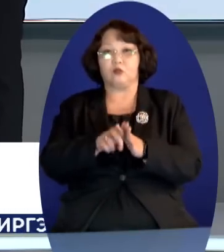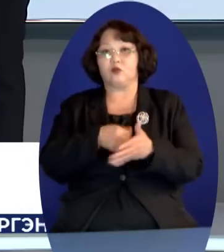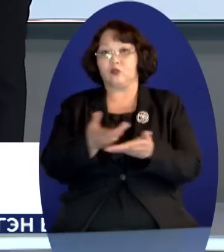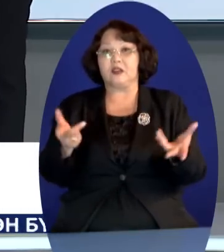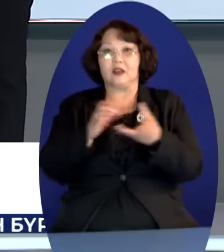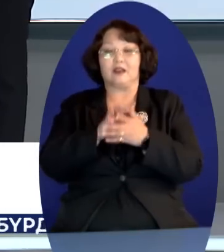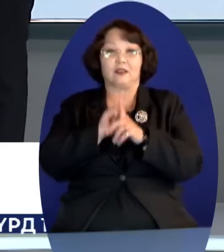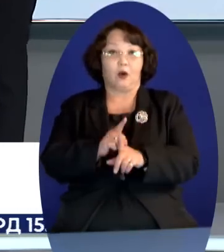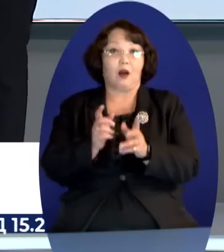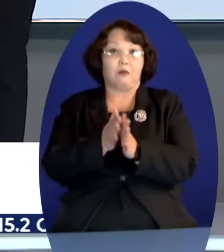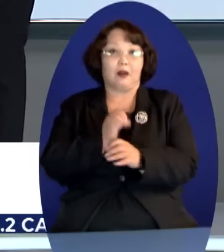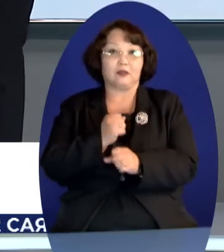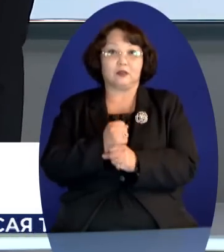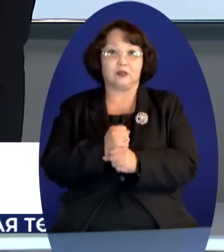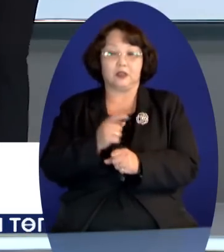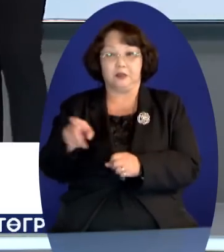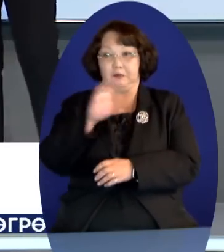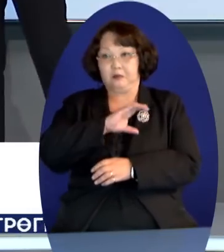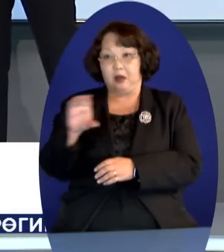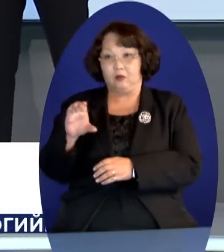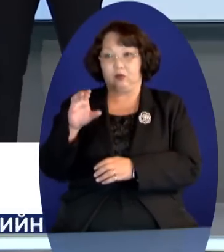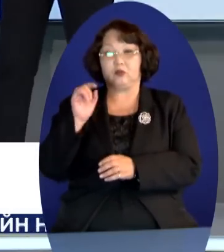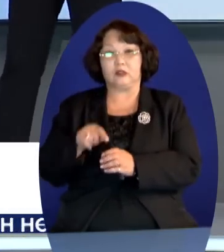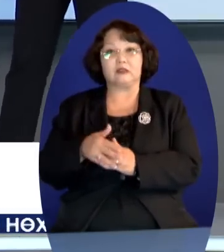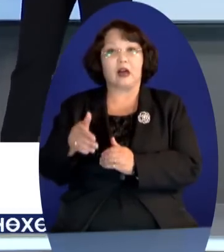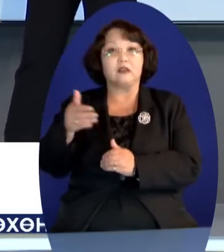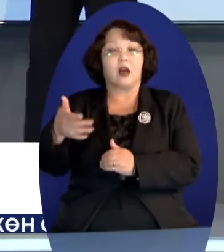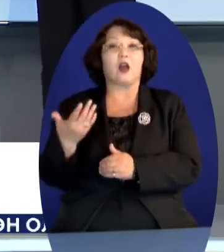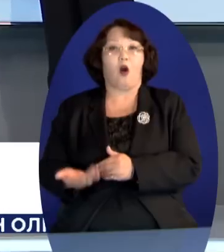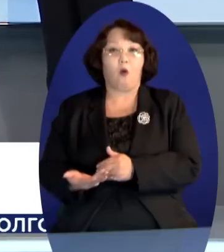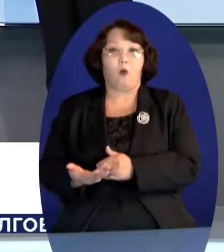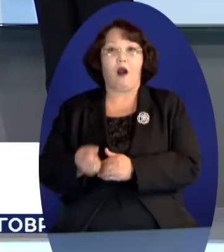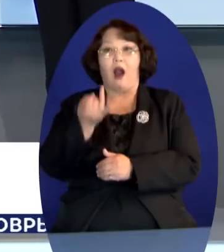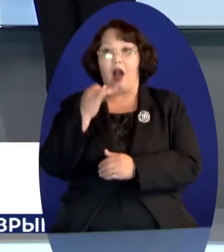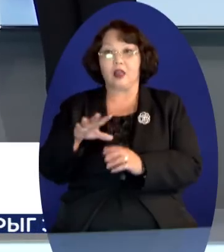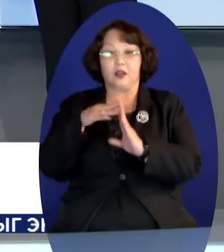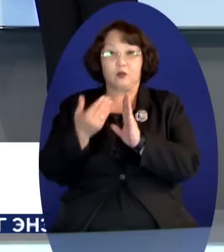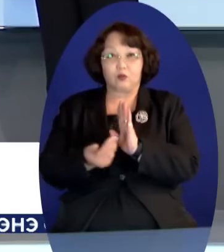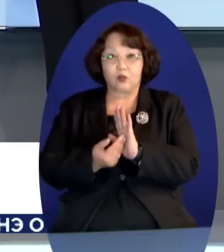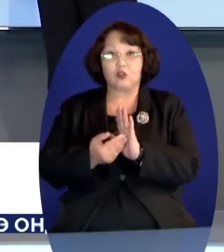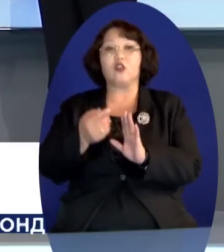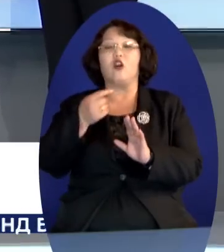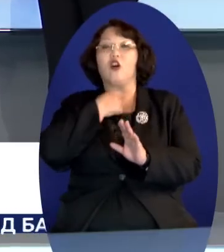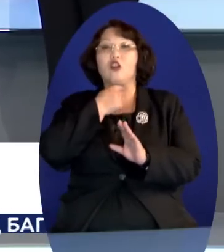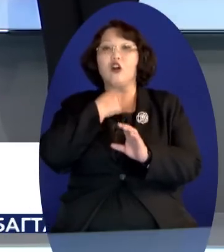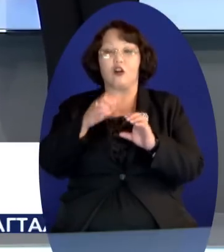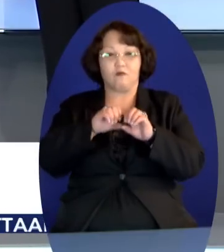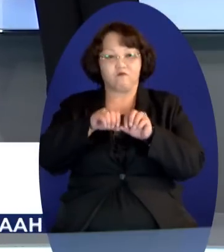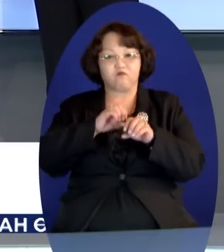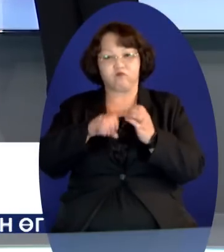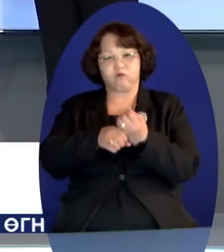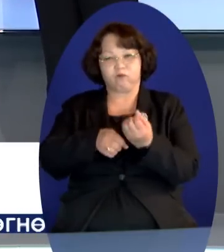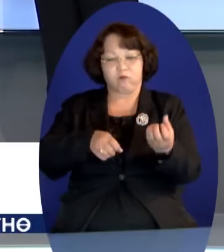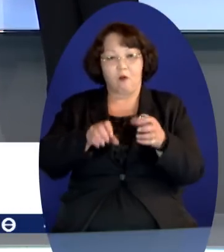гэрэлж хамтарч ажилладаг. За энэ байгууллагууд бол цаашаа яах вэ гэхээр айл өрхүүдэд шугам датаж халуун хүүтэн